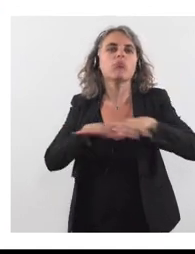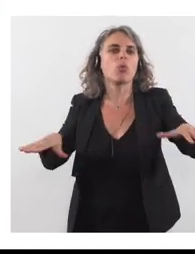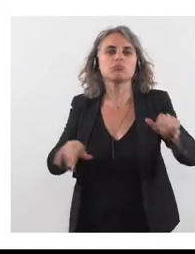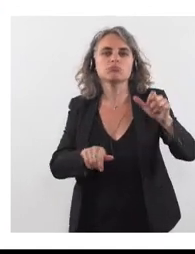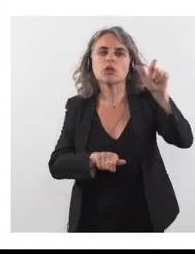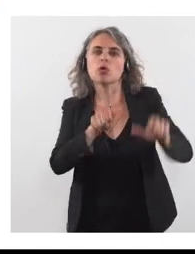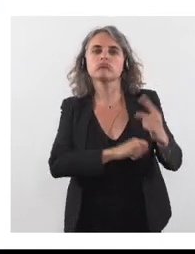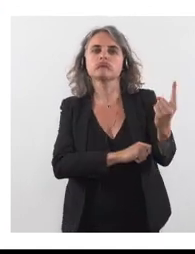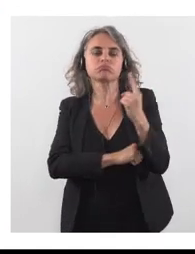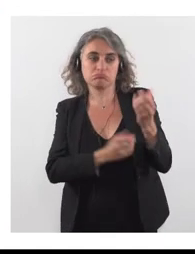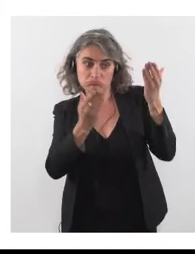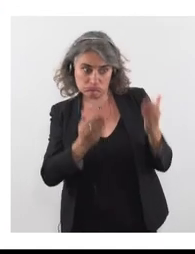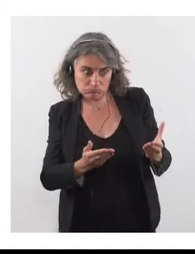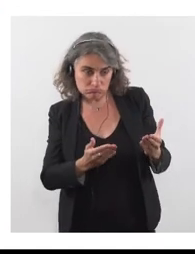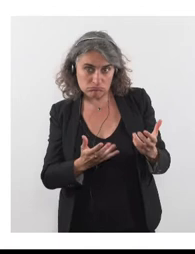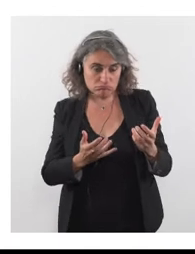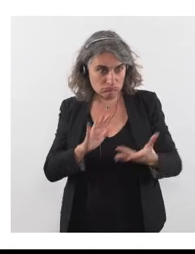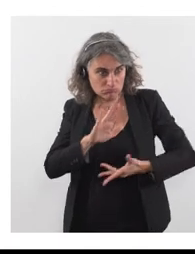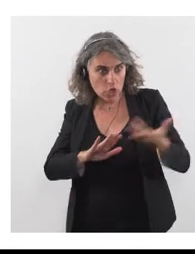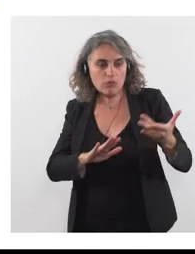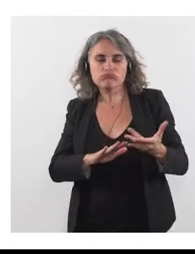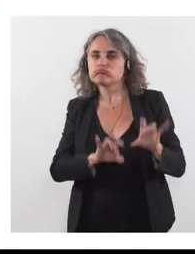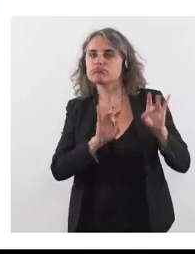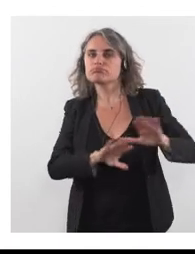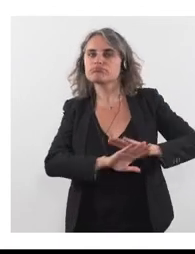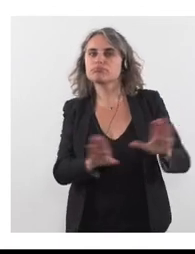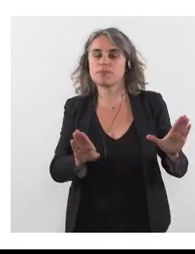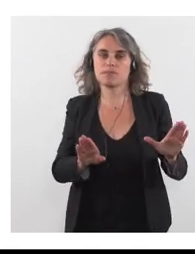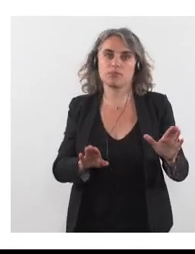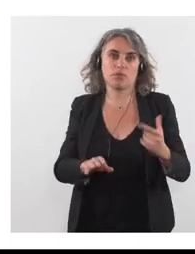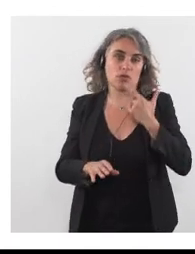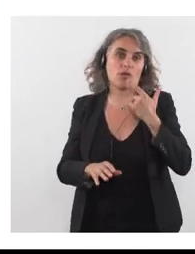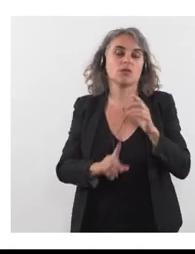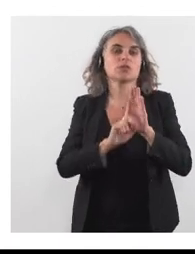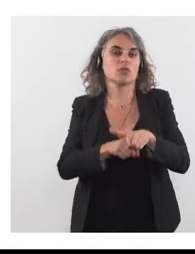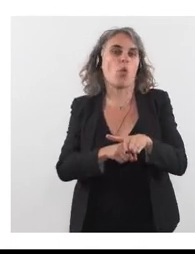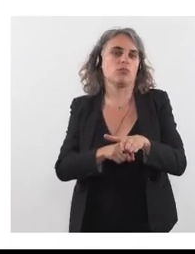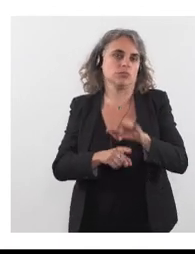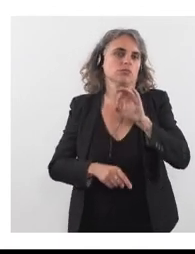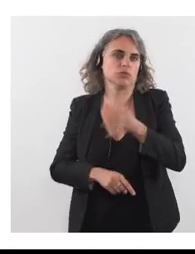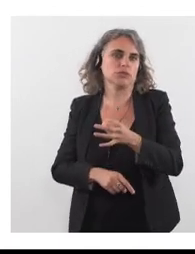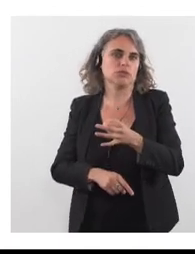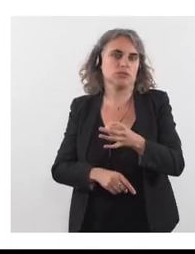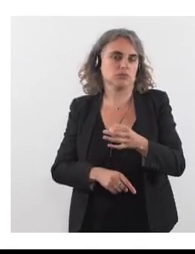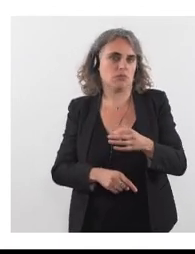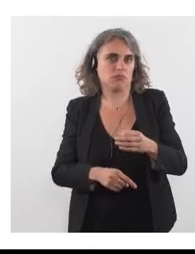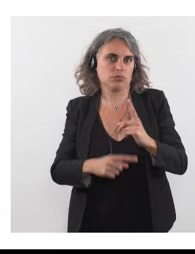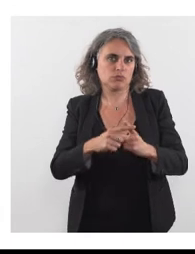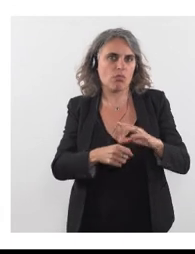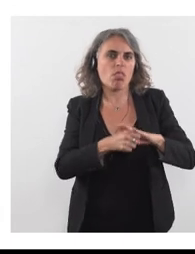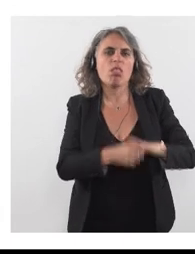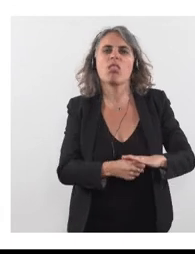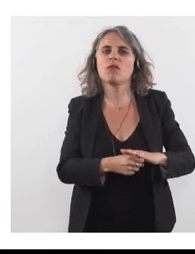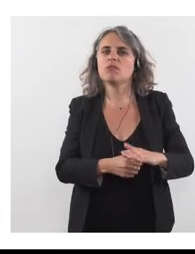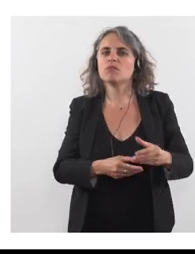où on a des éléments en plus, je dirais, de la discrimination caractérisée sur l'humiliation, en fait, un